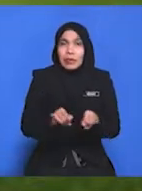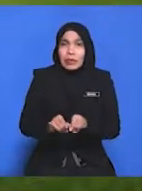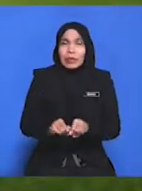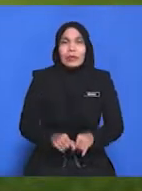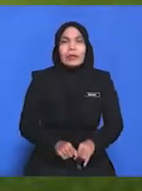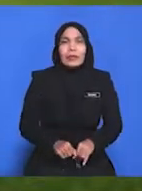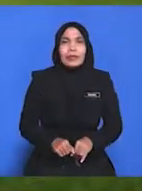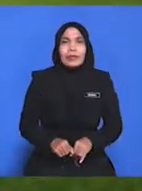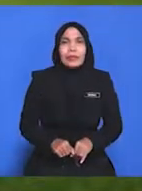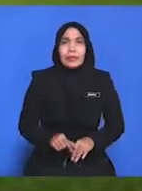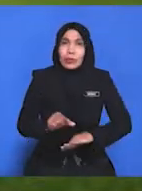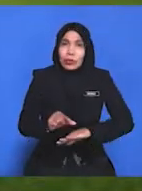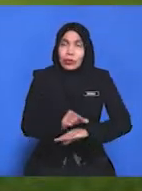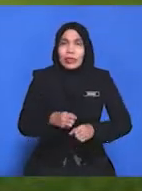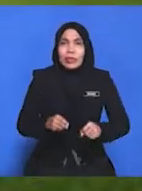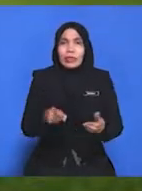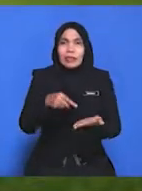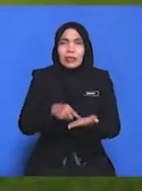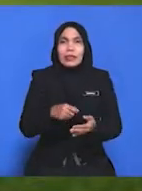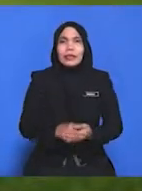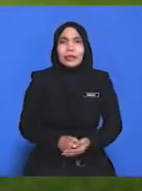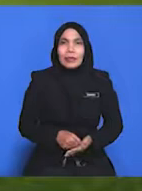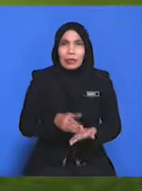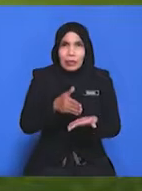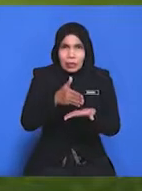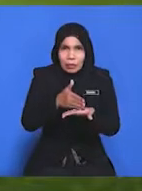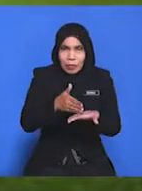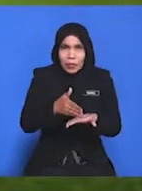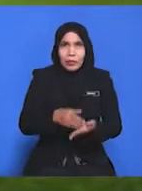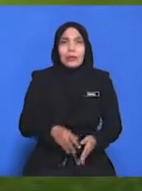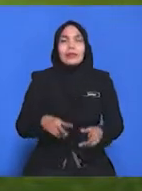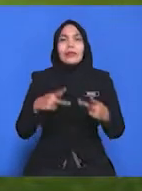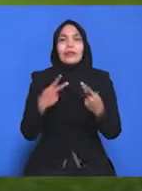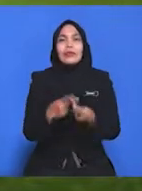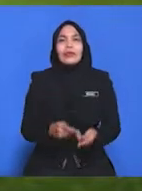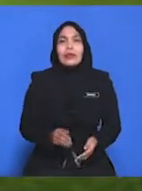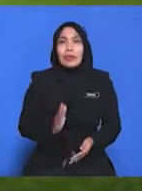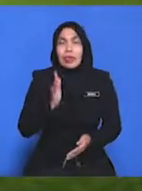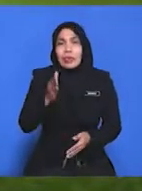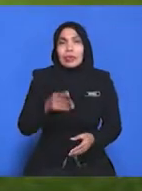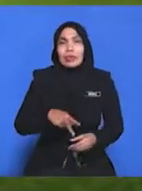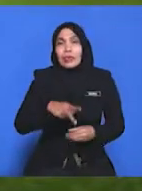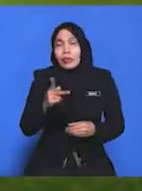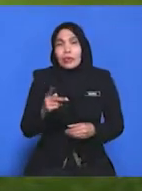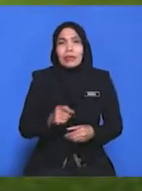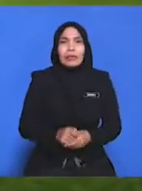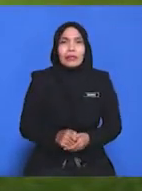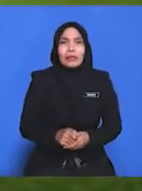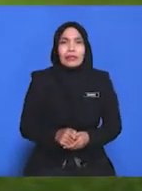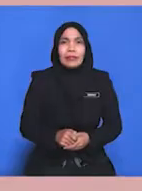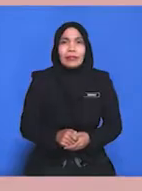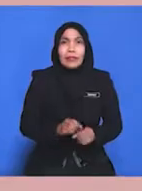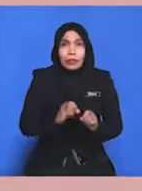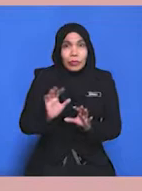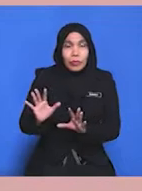Separuh daripada pasukan akan terkeluar selepas pusingan pertama. Dengan ini, ia mungkin akan menyingkirkan pasukan yang